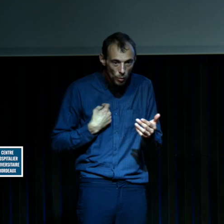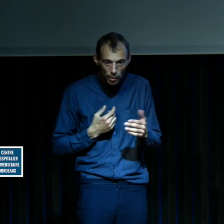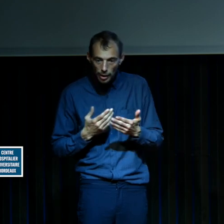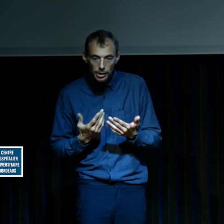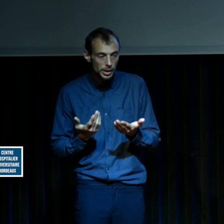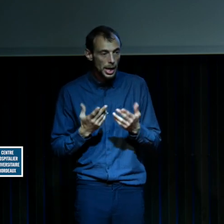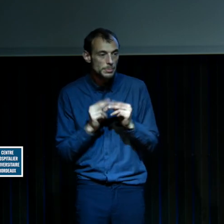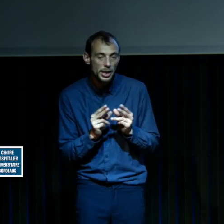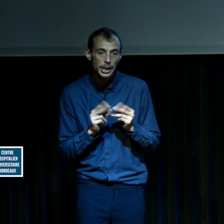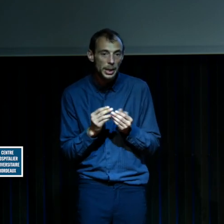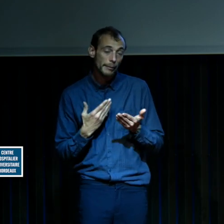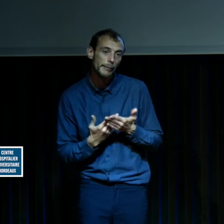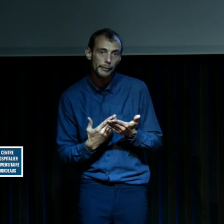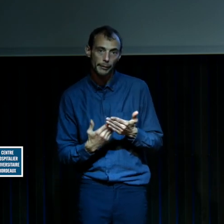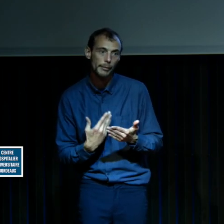c'est pénible, quoi.